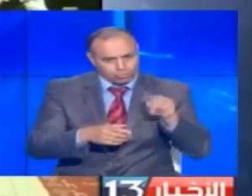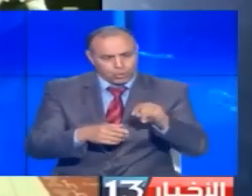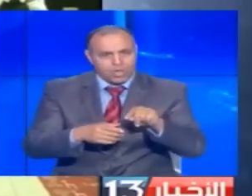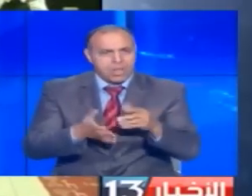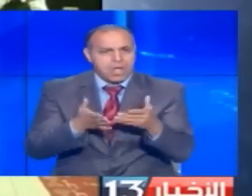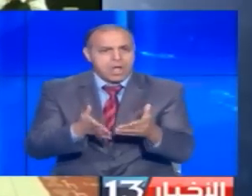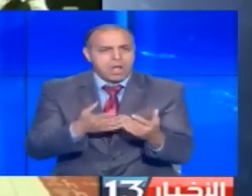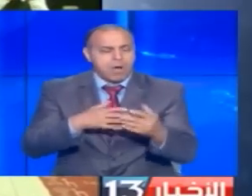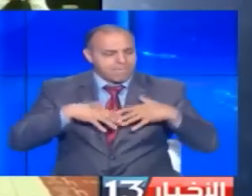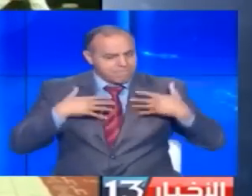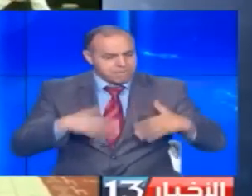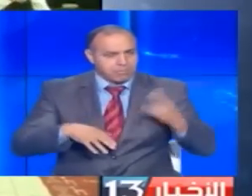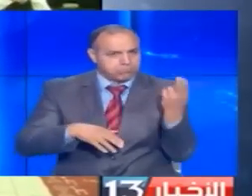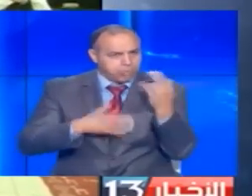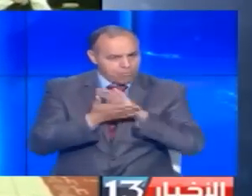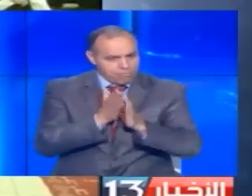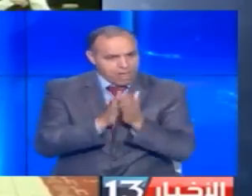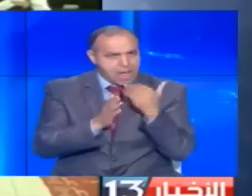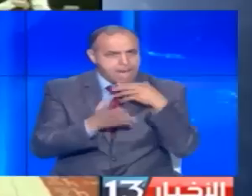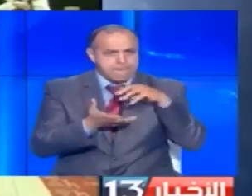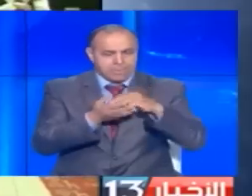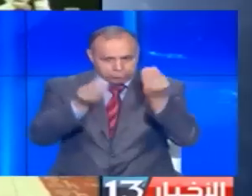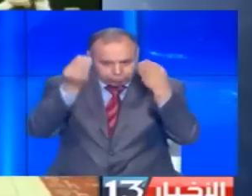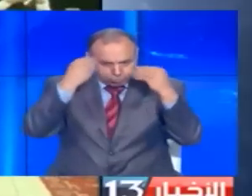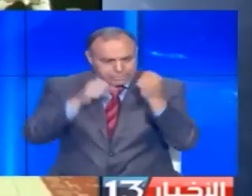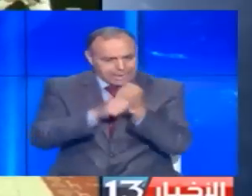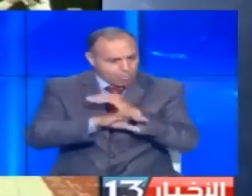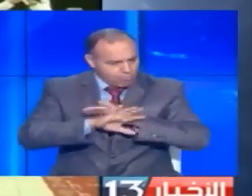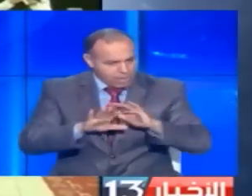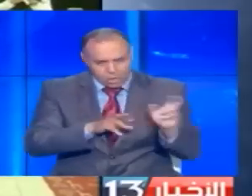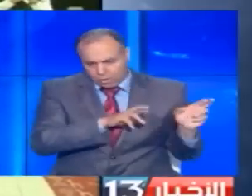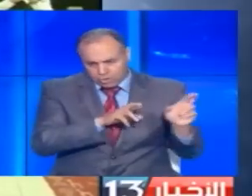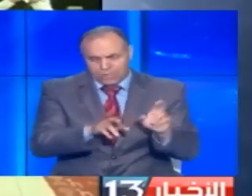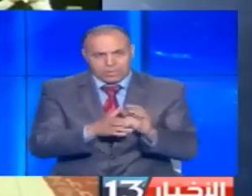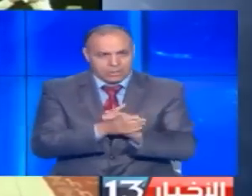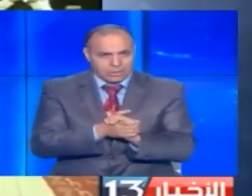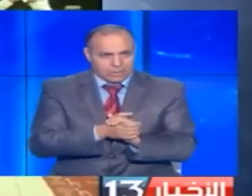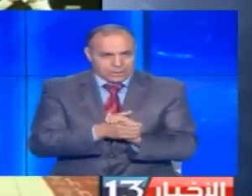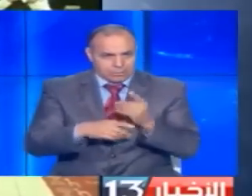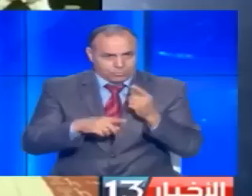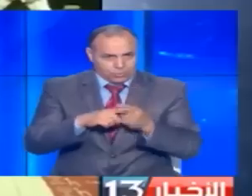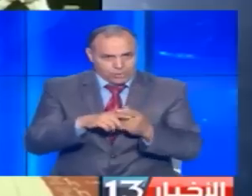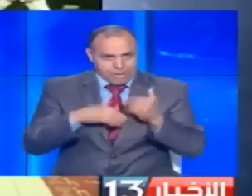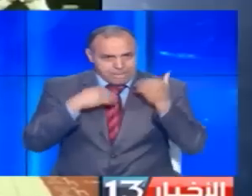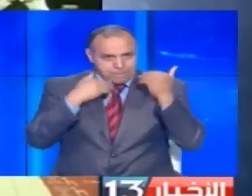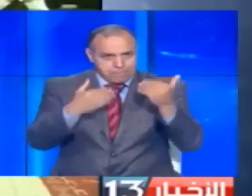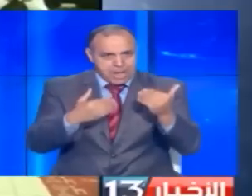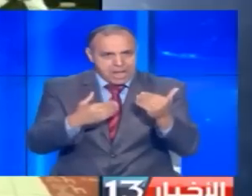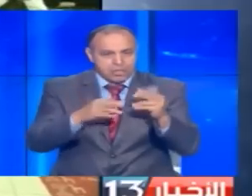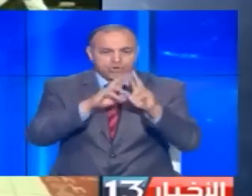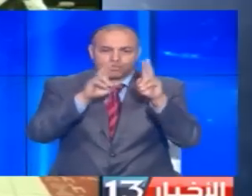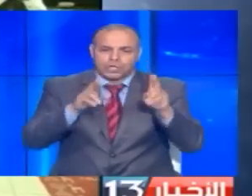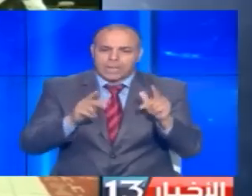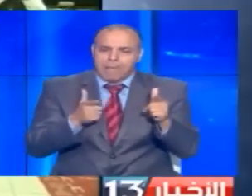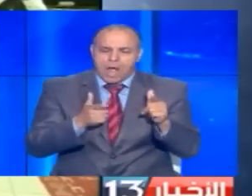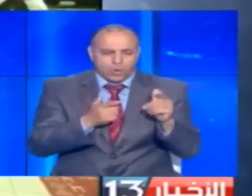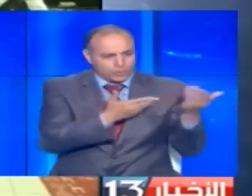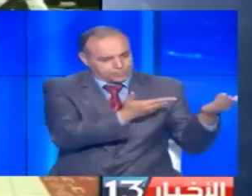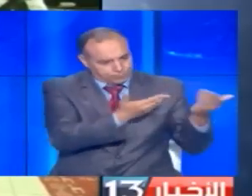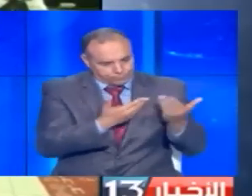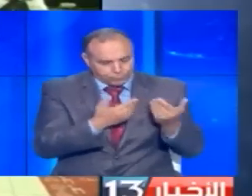هما متخرجين من التعليم العالي ومن مراكز التكوين المهني، وكذلك البعض اللي ما هماش حاملين شهادة